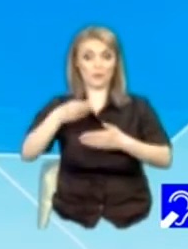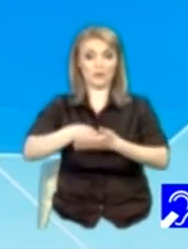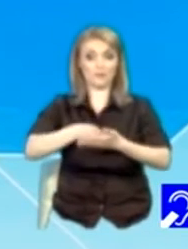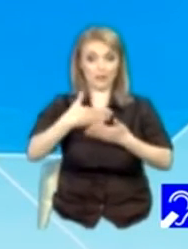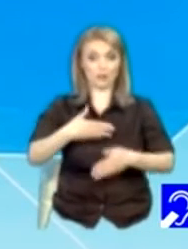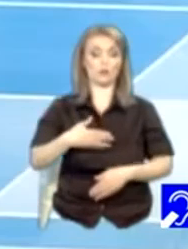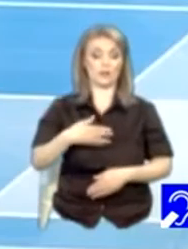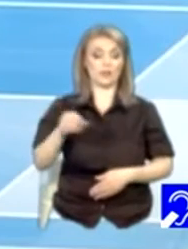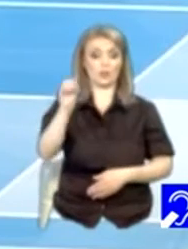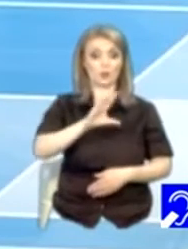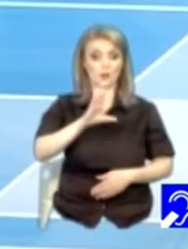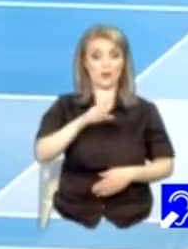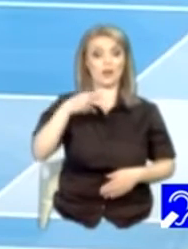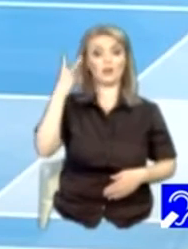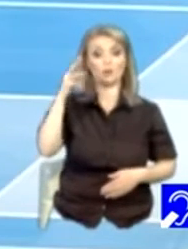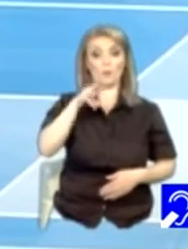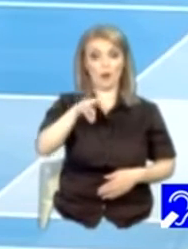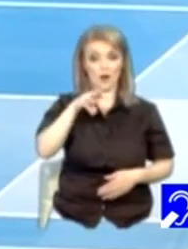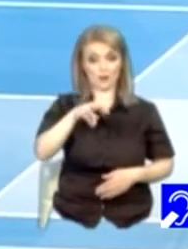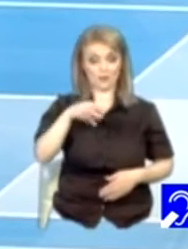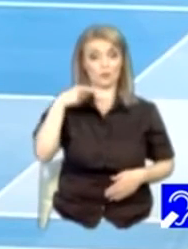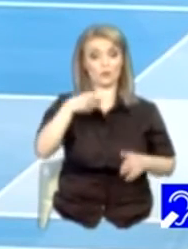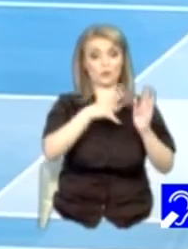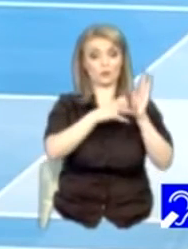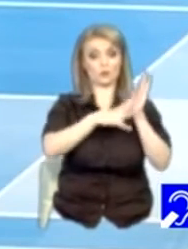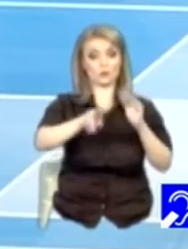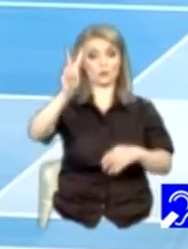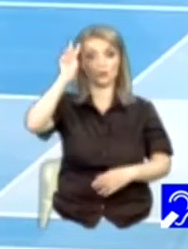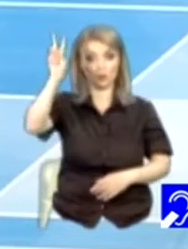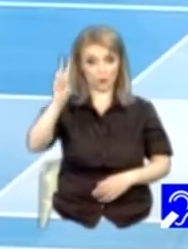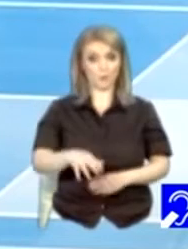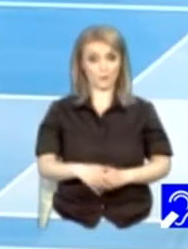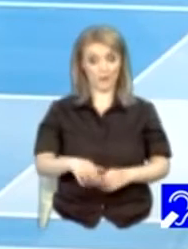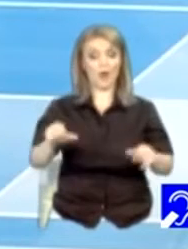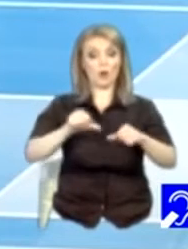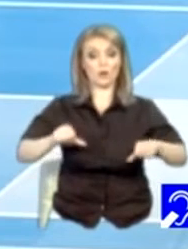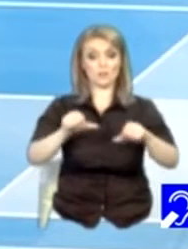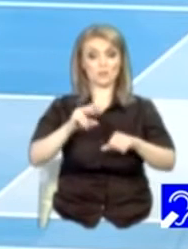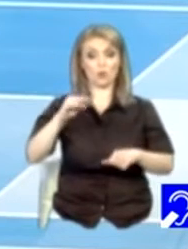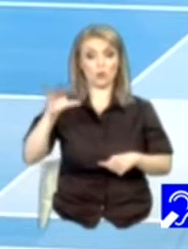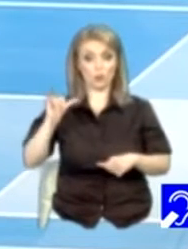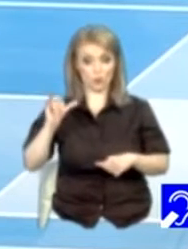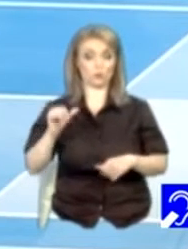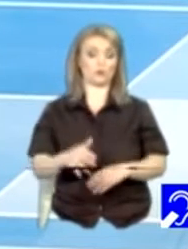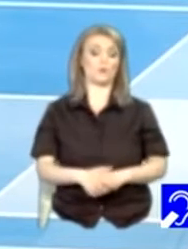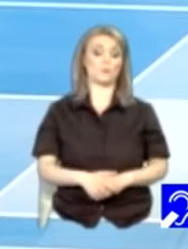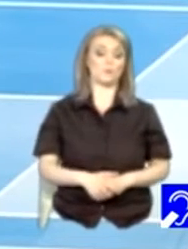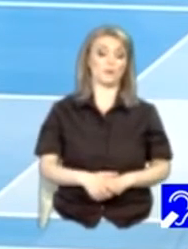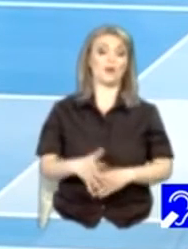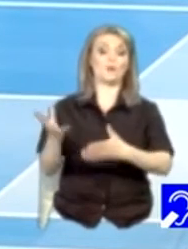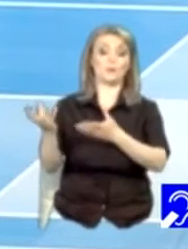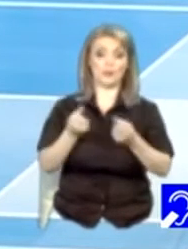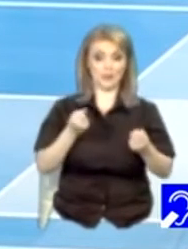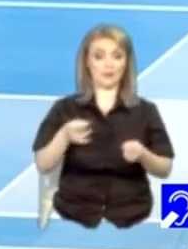exact, 2 martie 1992, data la care rezoluția Consiliului de Securitate cu recomandarea de a admite